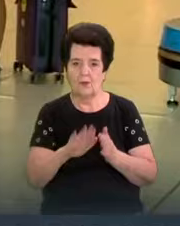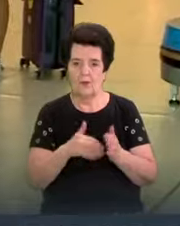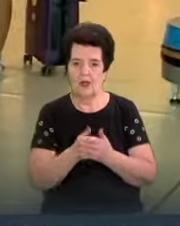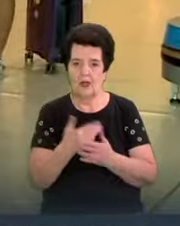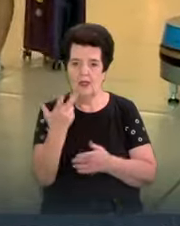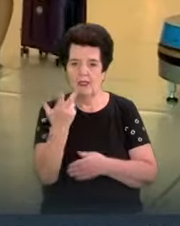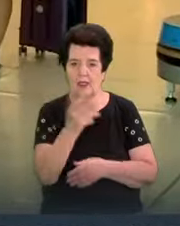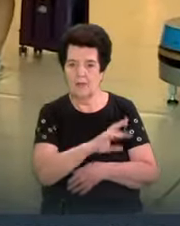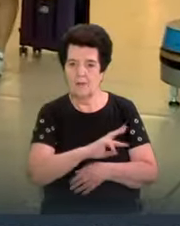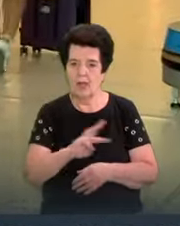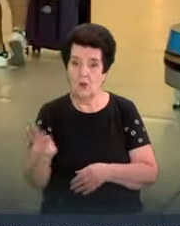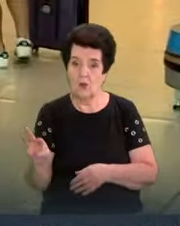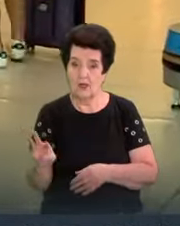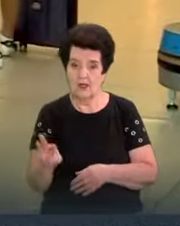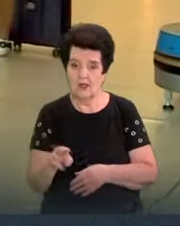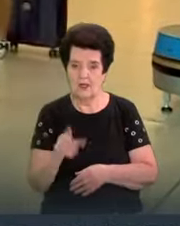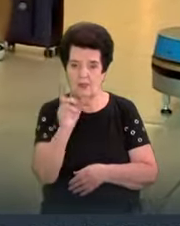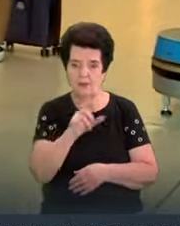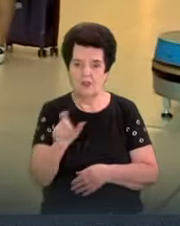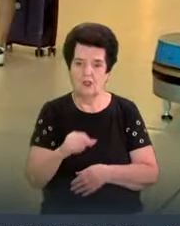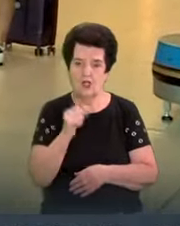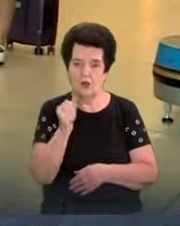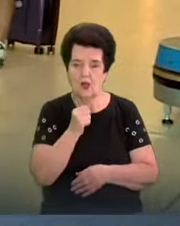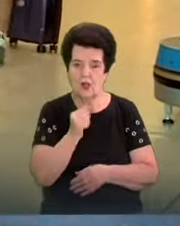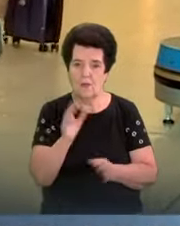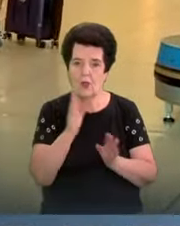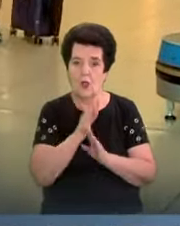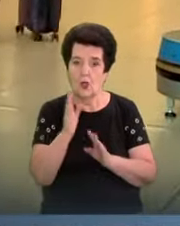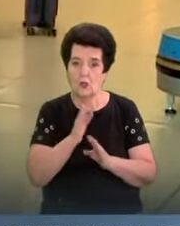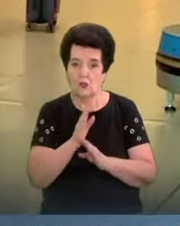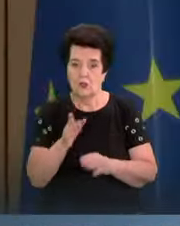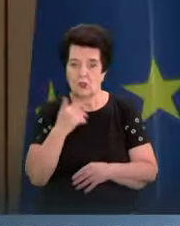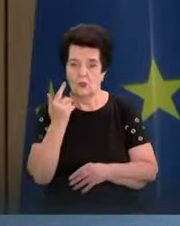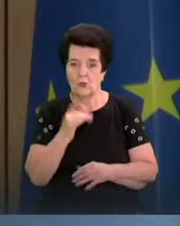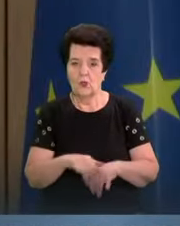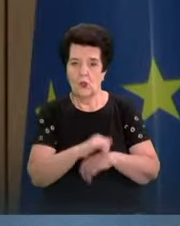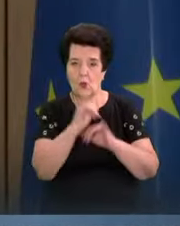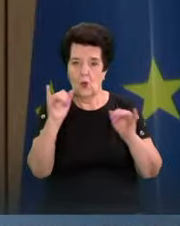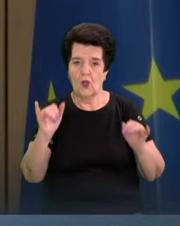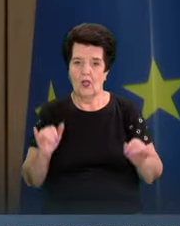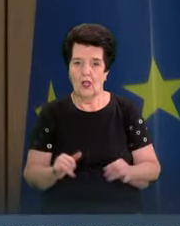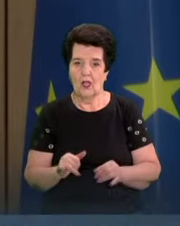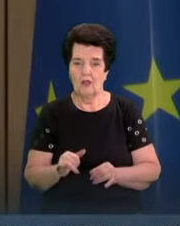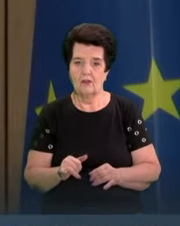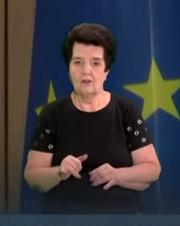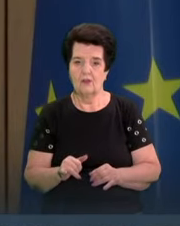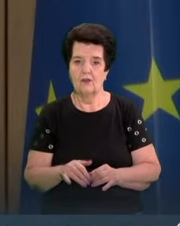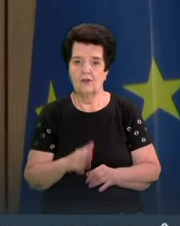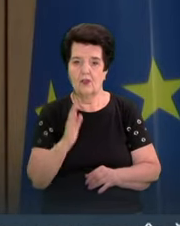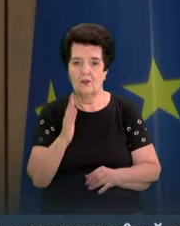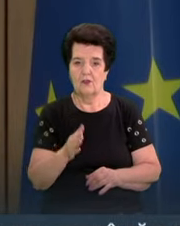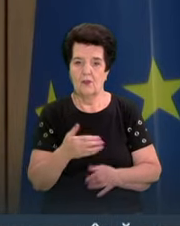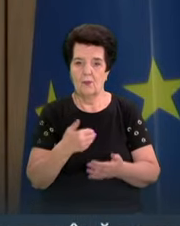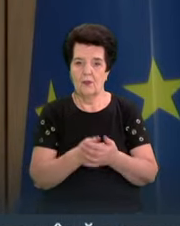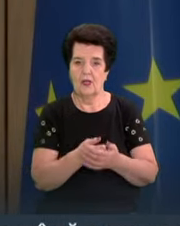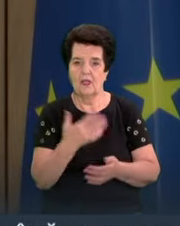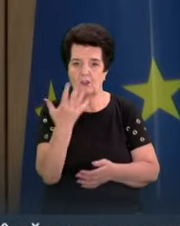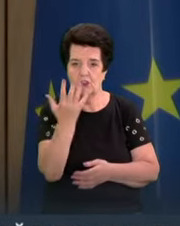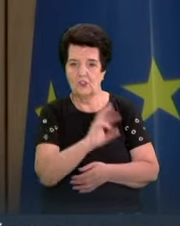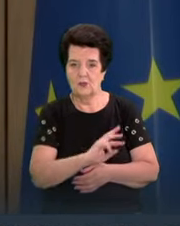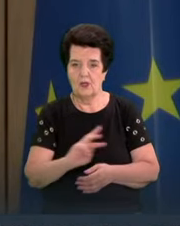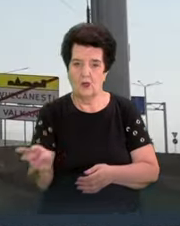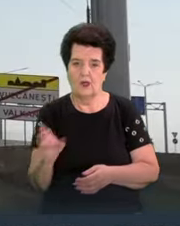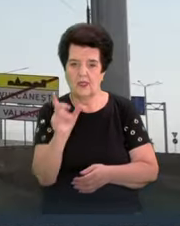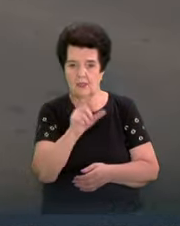de pasageri anual. Prognozele arată că vom avea o creștere a traficului în următorii ani de până la 5 milioane